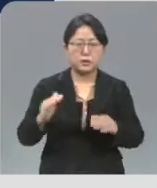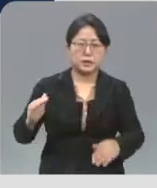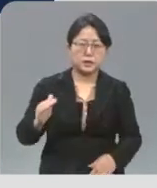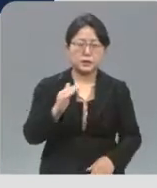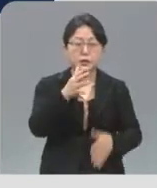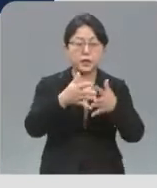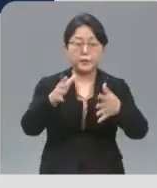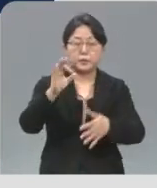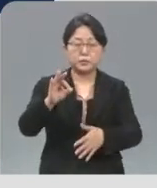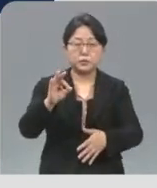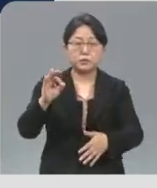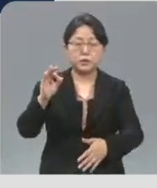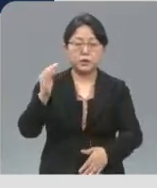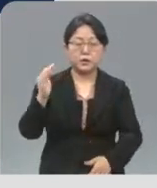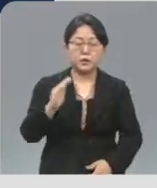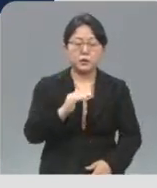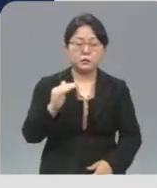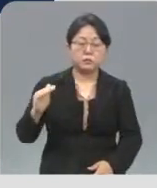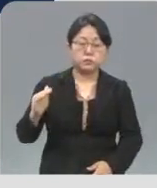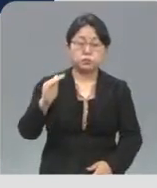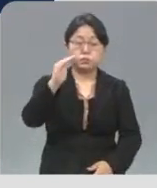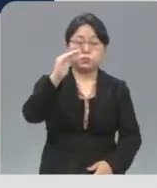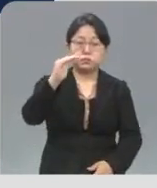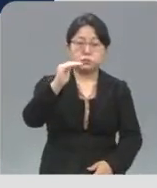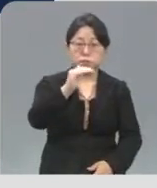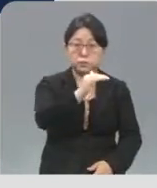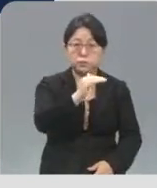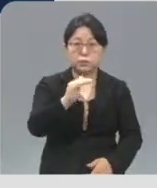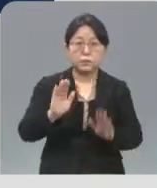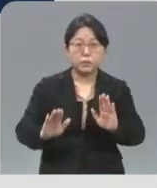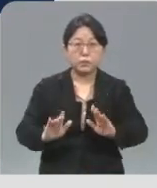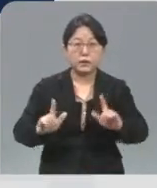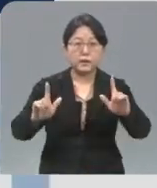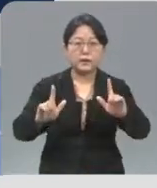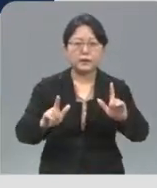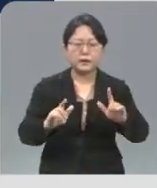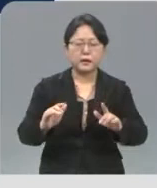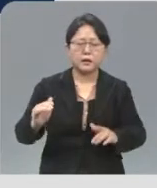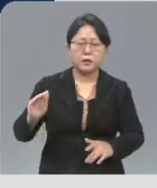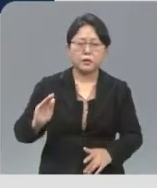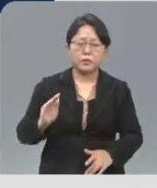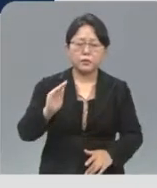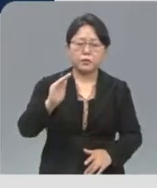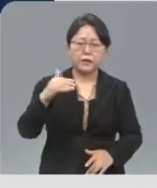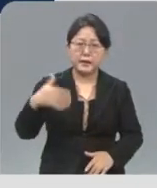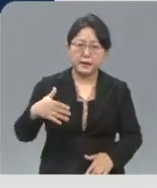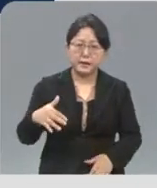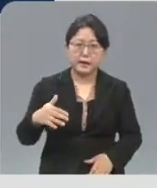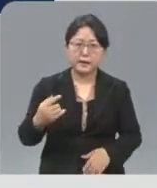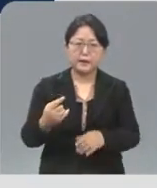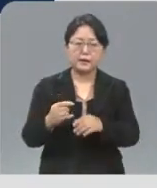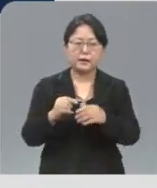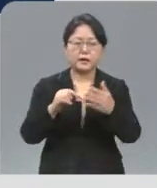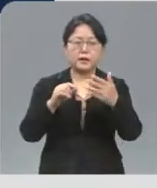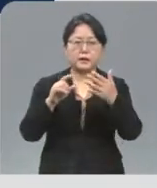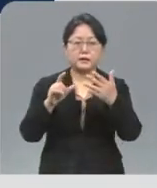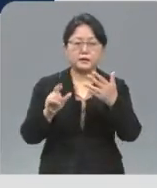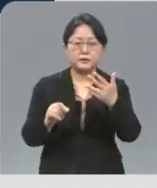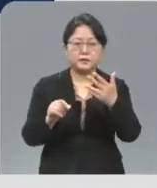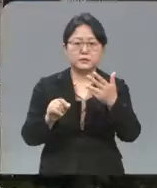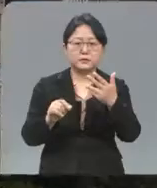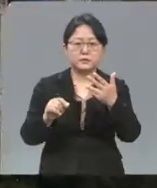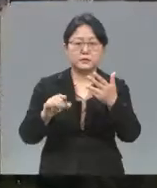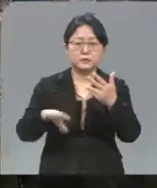가격이 최근 안정되는 것도 눈여겨볼 대목입니다. 올해 들어 오름세가 계속 줄어들다 지난달 처음 하락세로